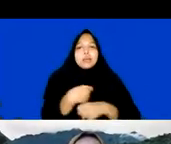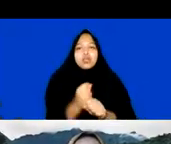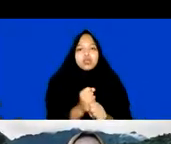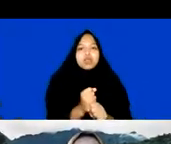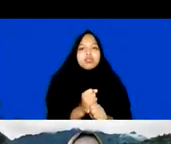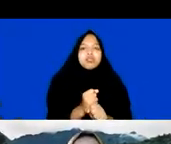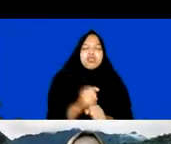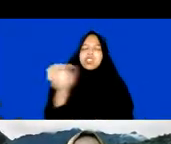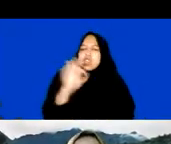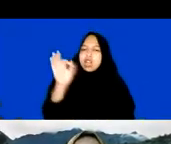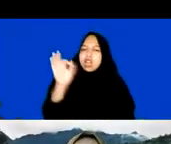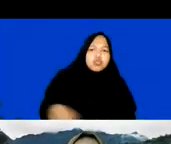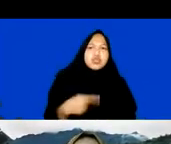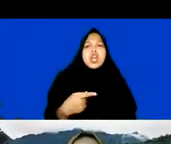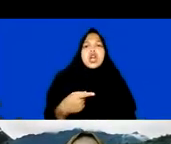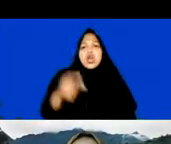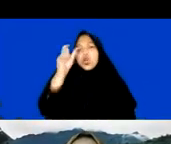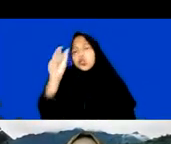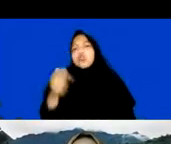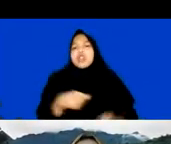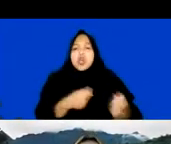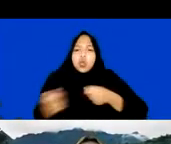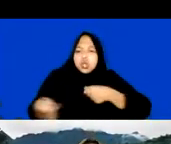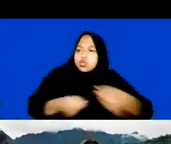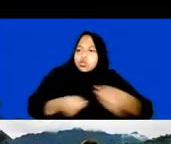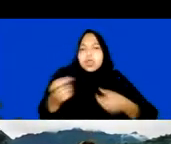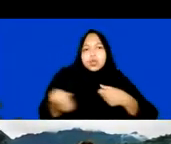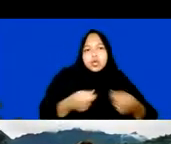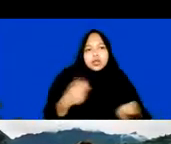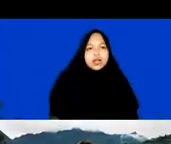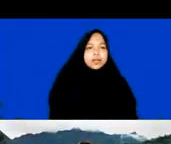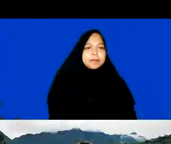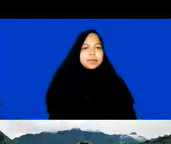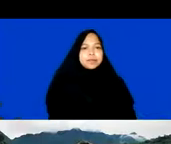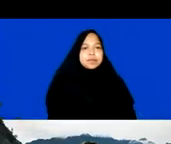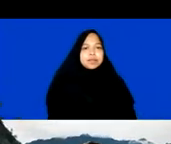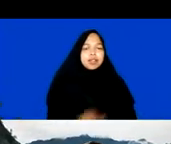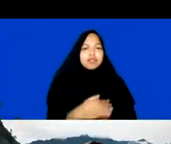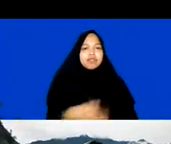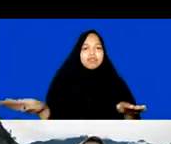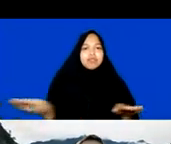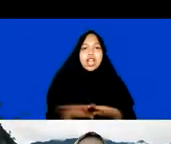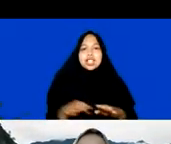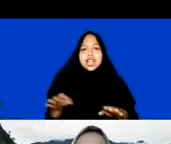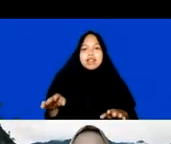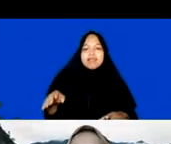barang massal yang kita edarkan gitu kan, seperti itu sih. Ya, jadi atas dasarnya itu dari seneng dulu ya Mas Kira ya, kemudian